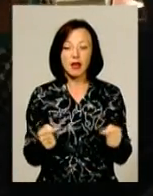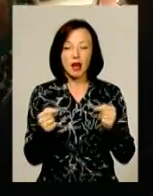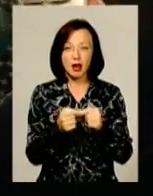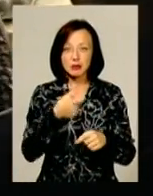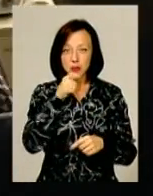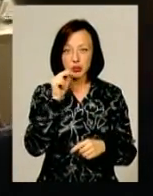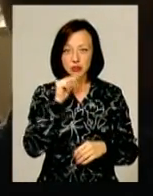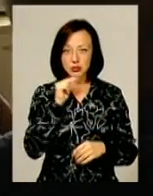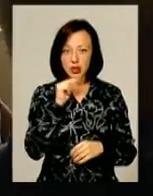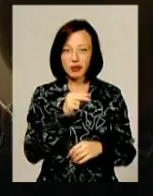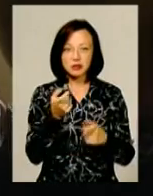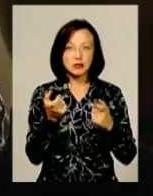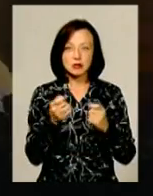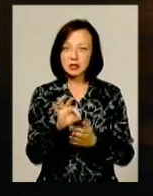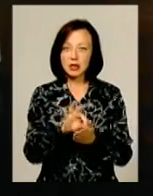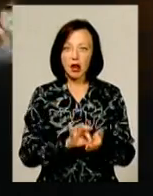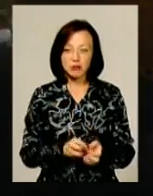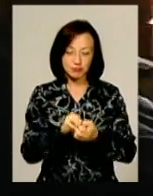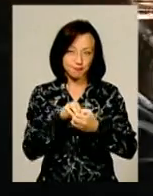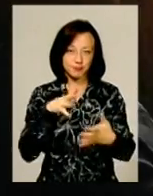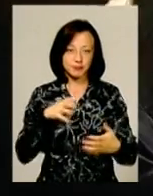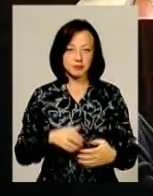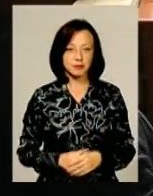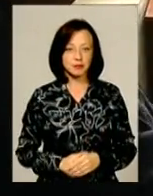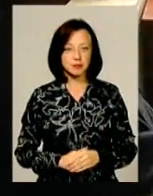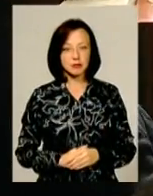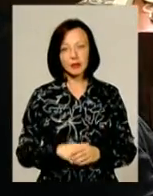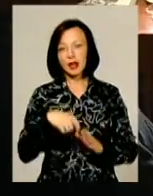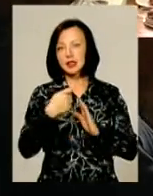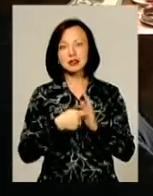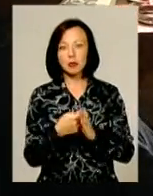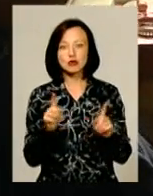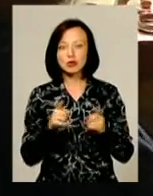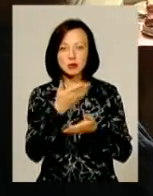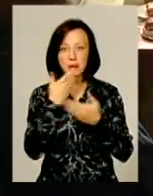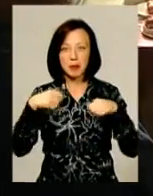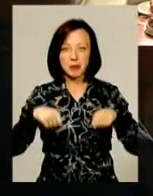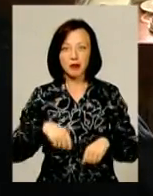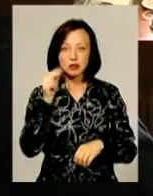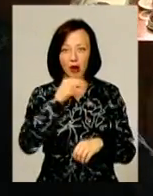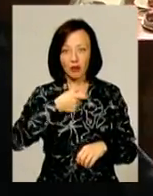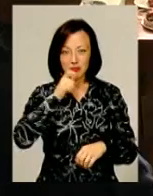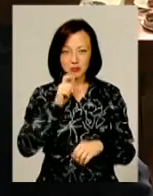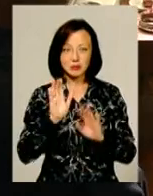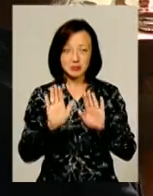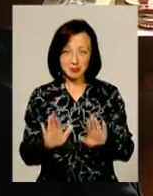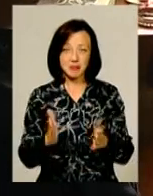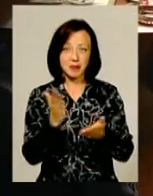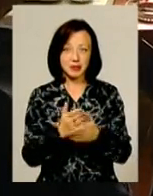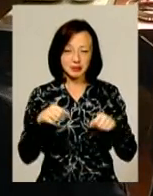пили чай, отож ледь не одразу розгорівся скандал. Знімайте, ми що, чаю не маємо права випити?